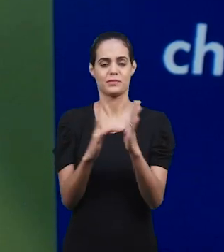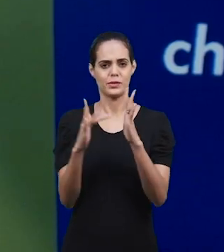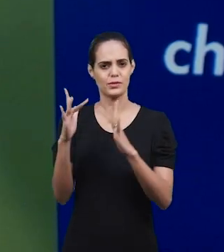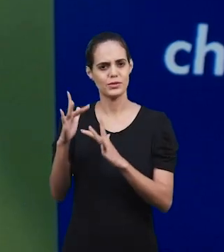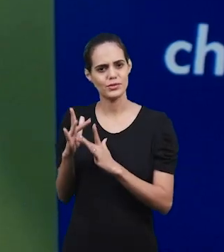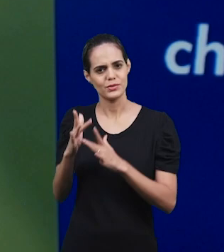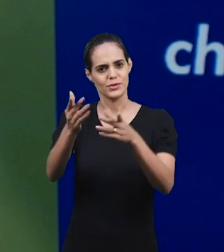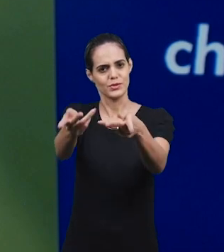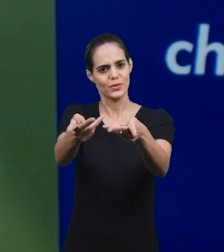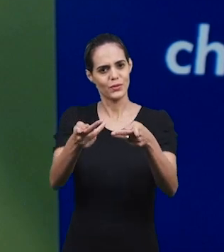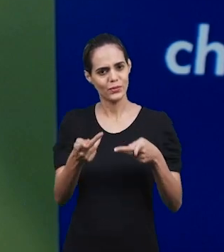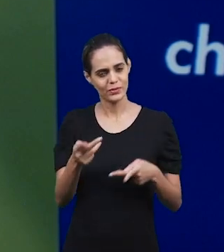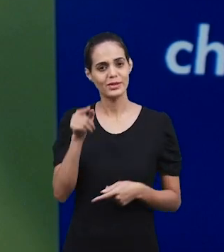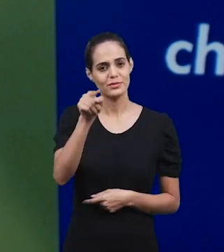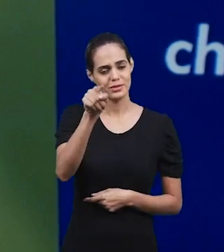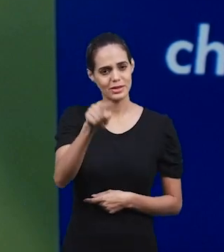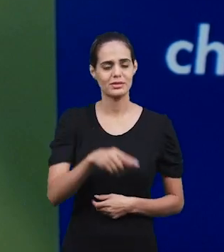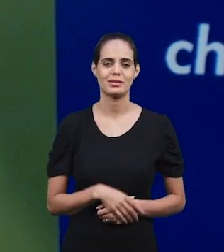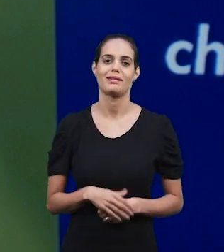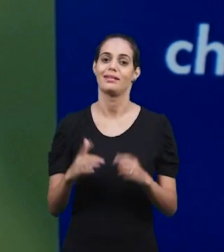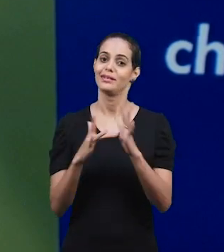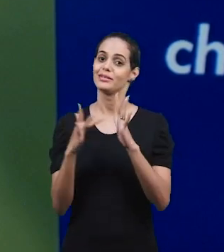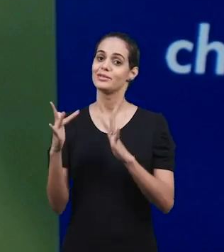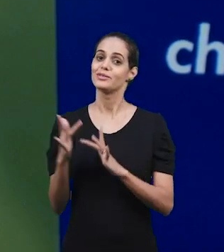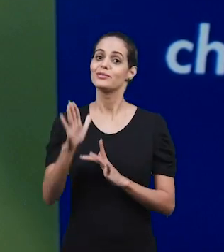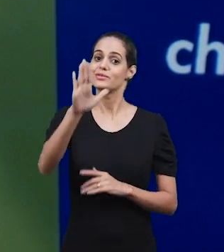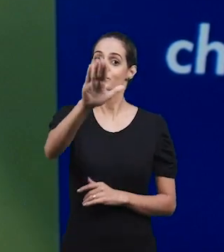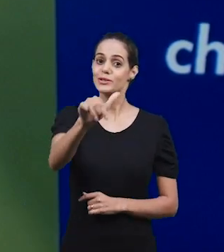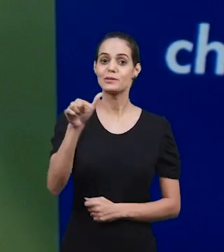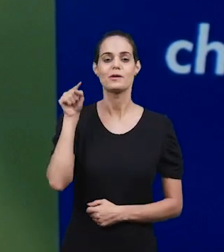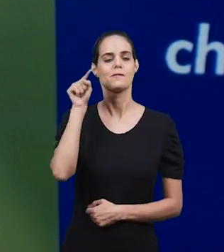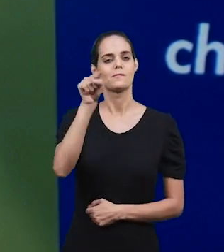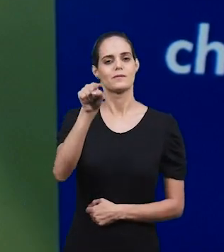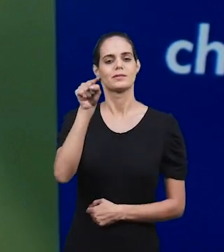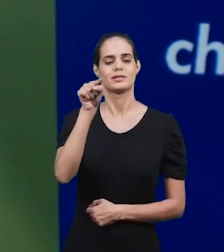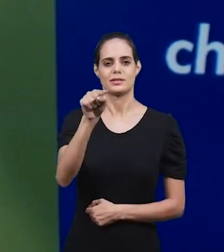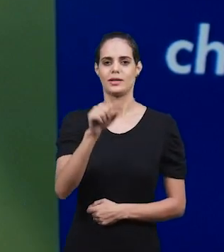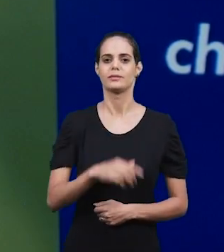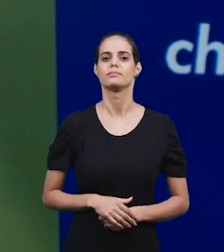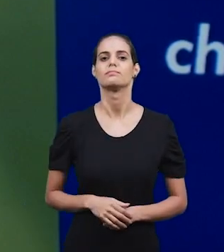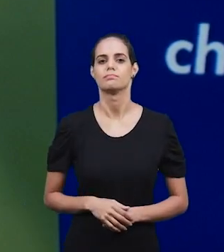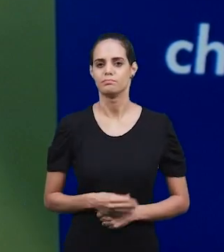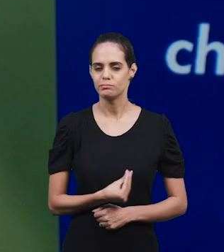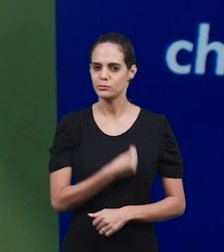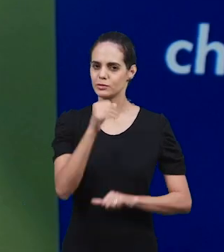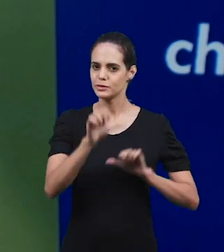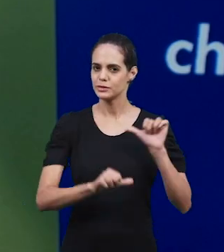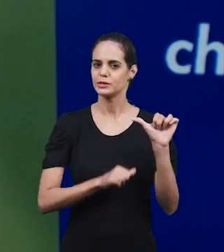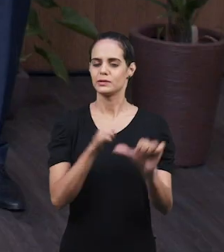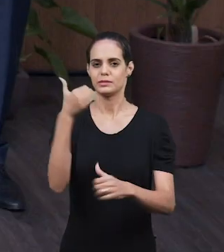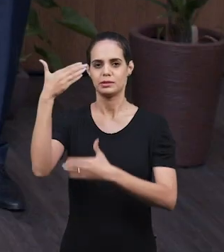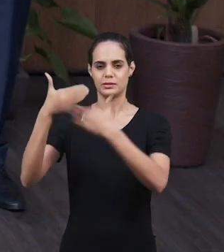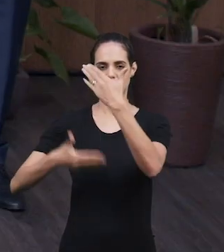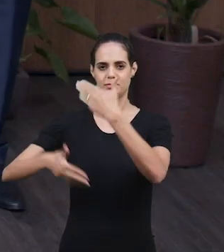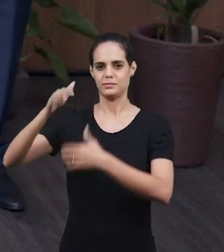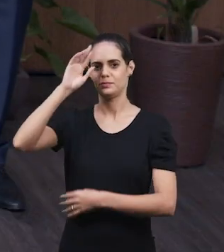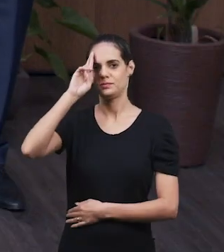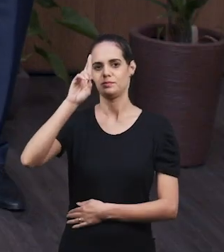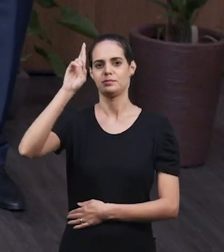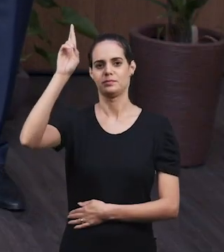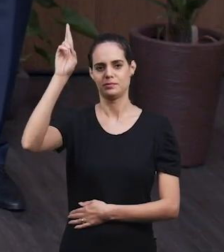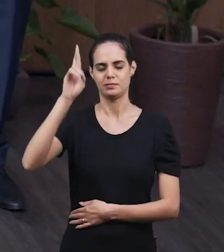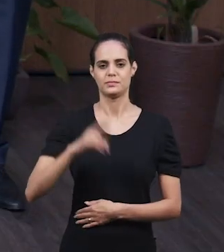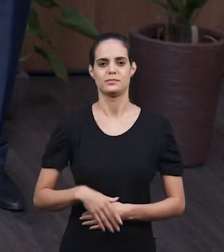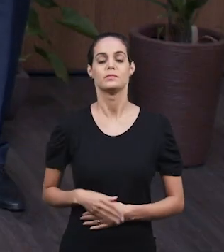t'invite, il t'appelle pour une vie nouvelle dans sa présence, pour avoir